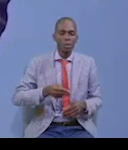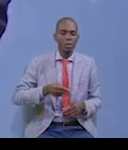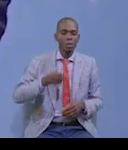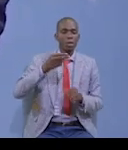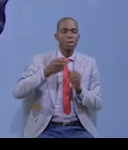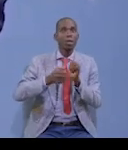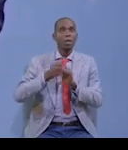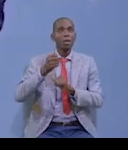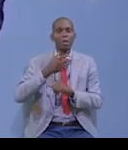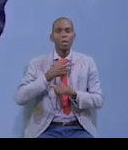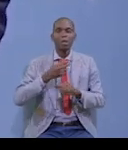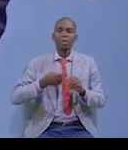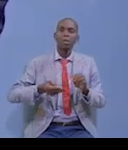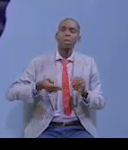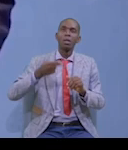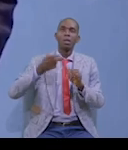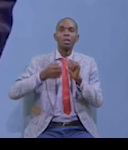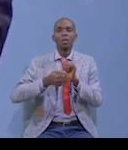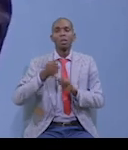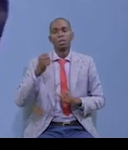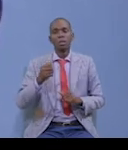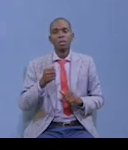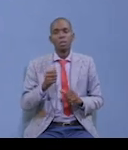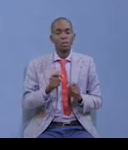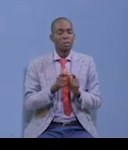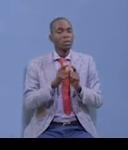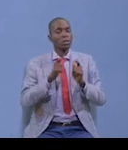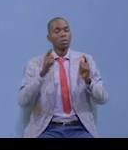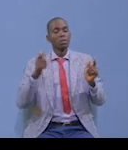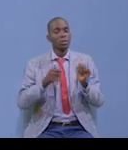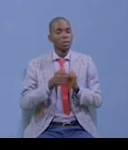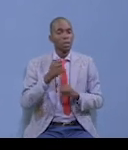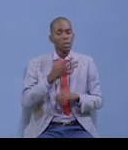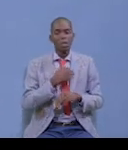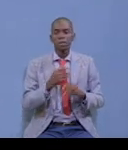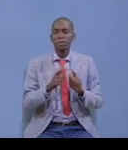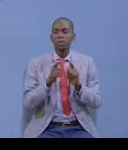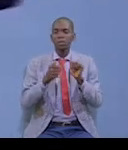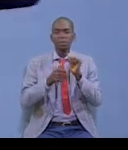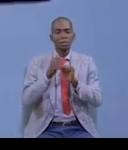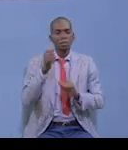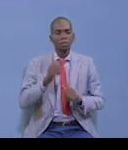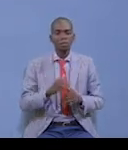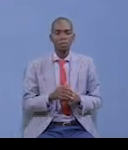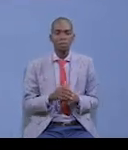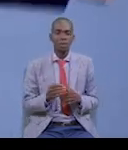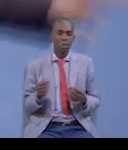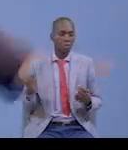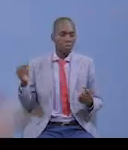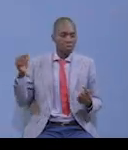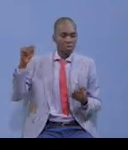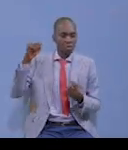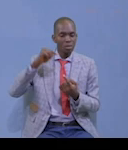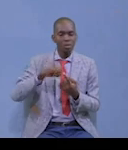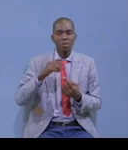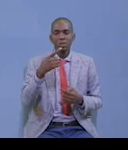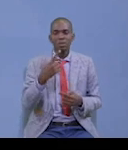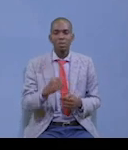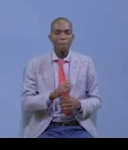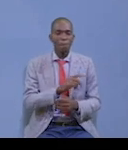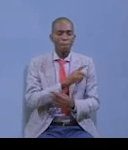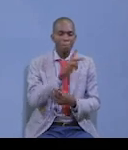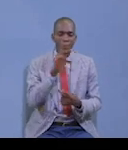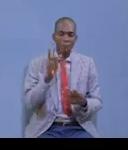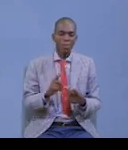higher. ఉన్నతముగా మహోన్నతముగా వెళ్తాం. Greater and greater. గొప్పగా మరి గొప్పగా వెళ్తాం. Until the perfect day.